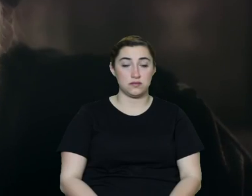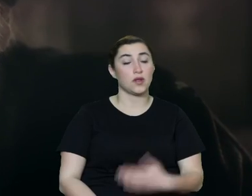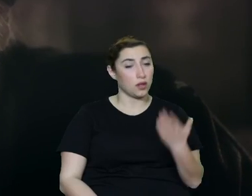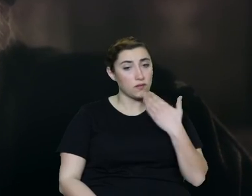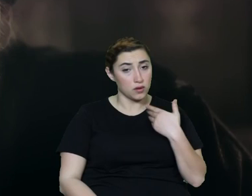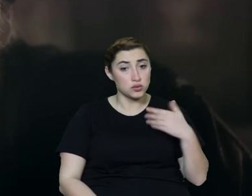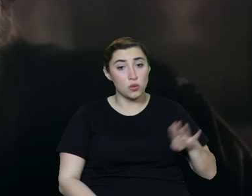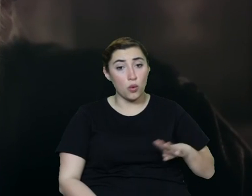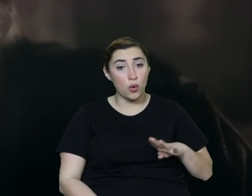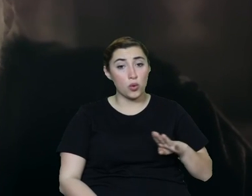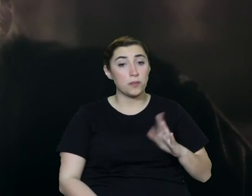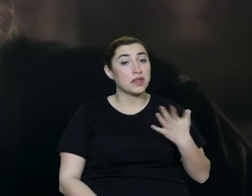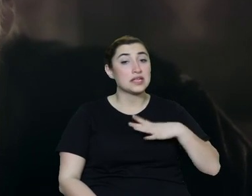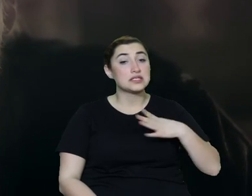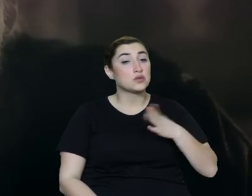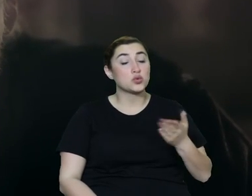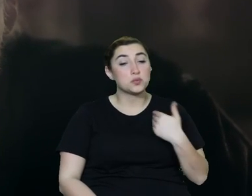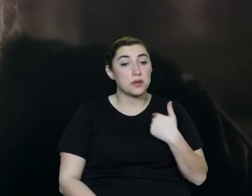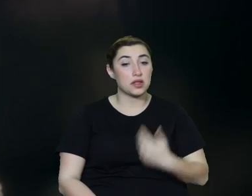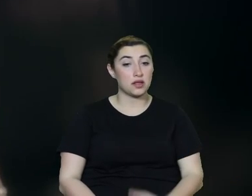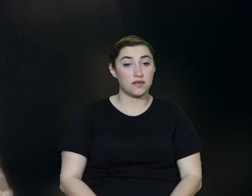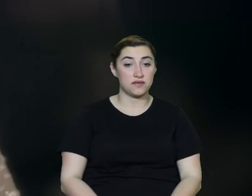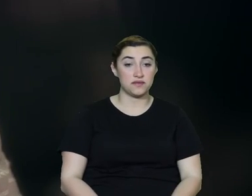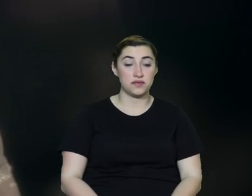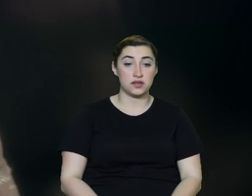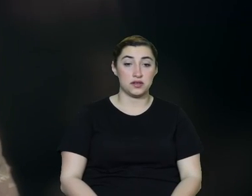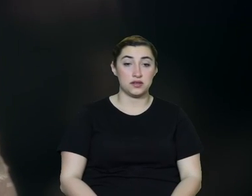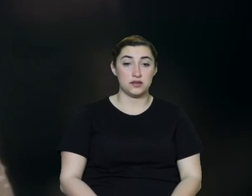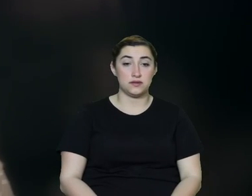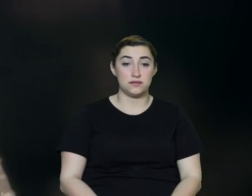De hele oğul, ne istersin bizden?